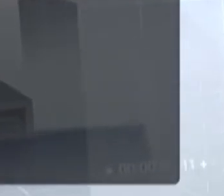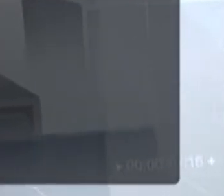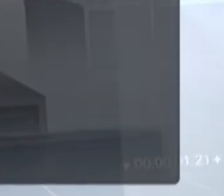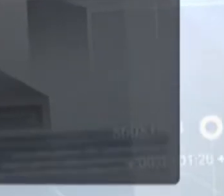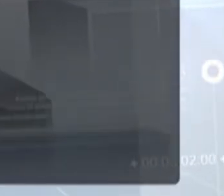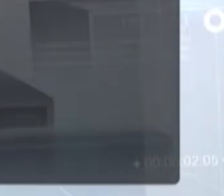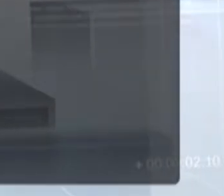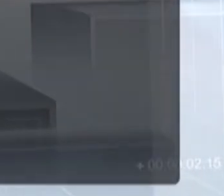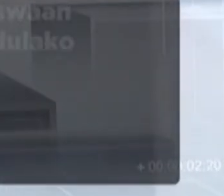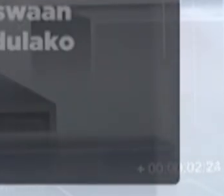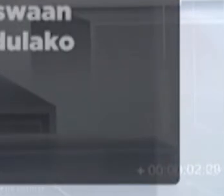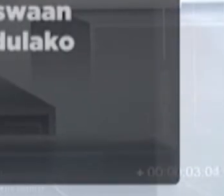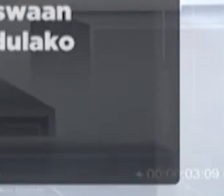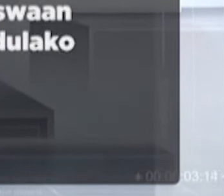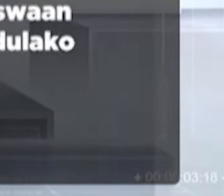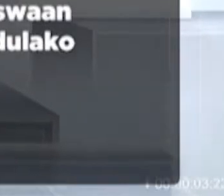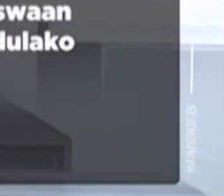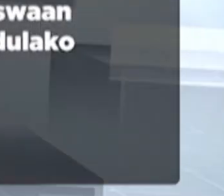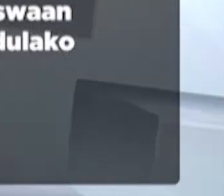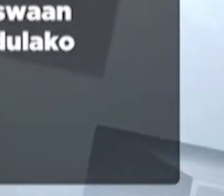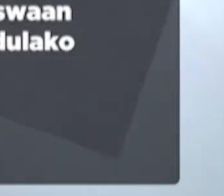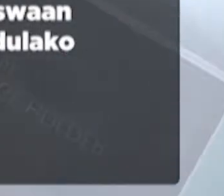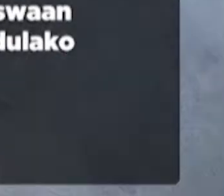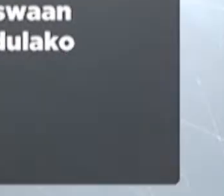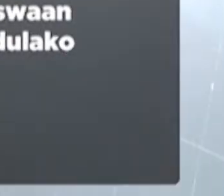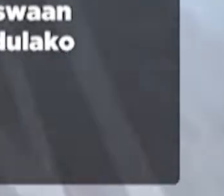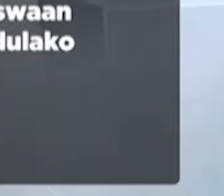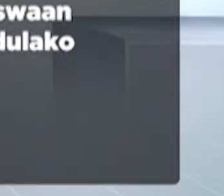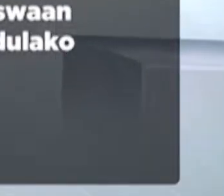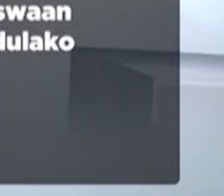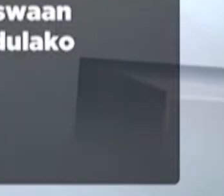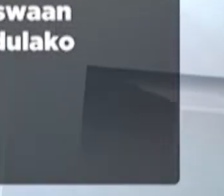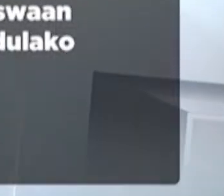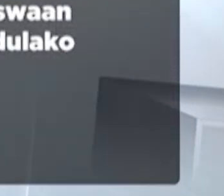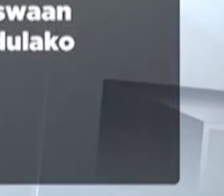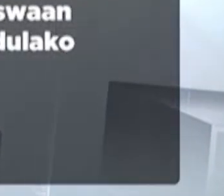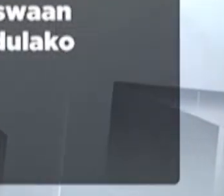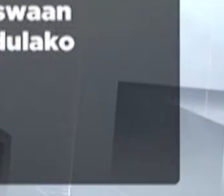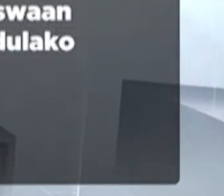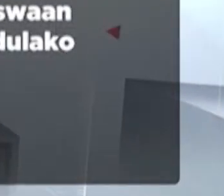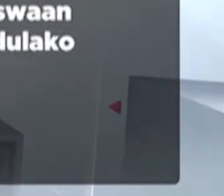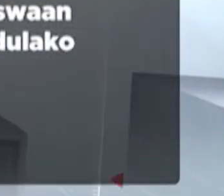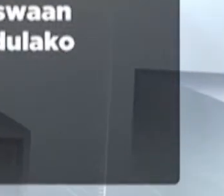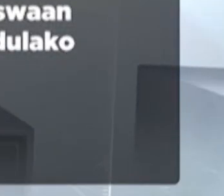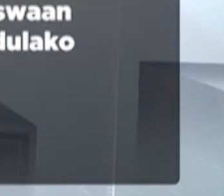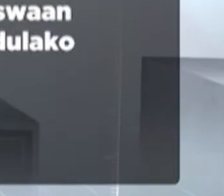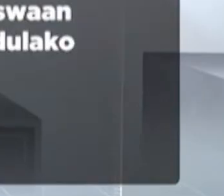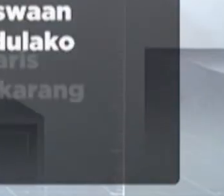Palu. Dr. Muhammad Tafib, SHM HUM, Dosen Fakultas Hukum Universitas Tadulako, Kota